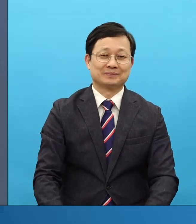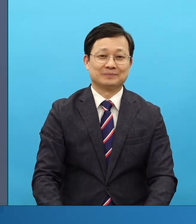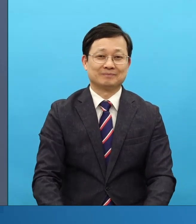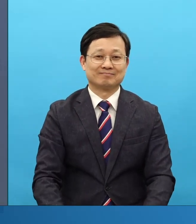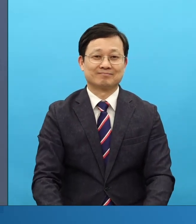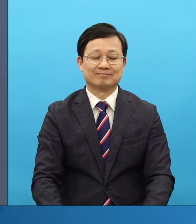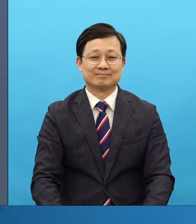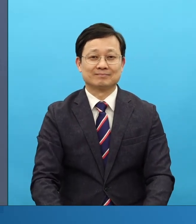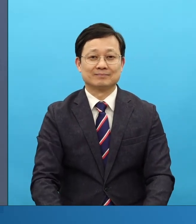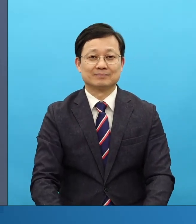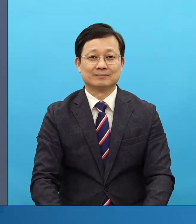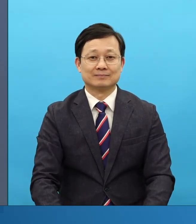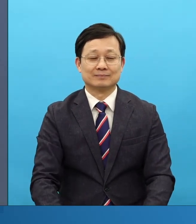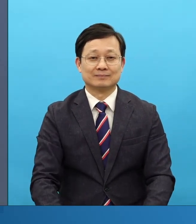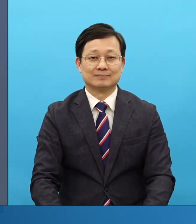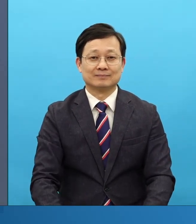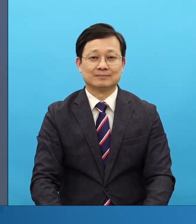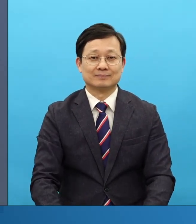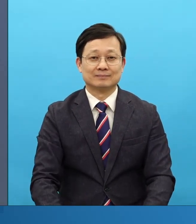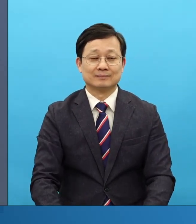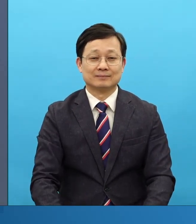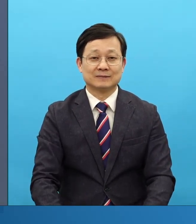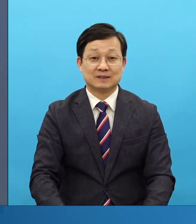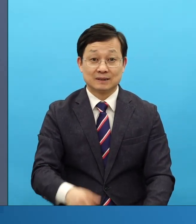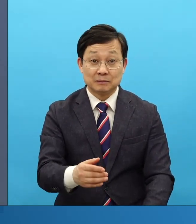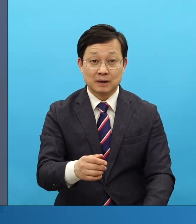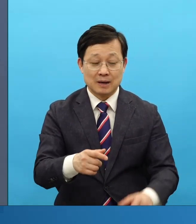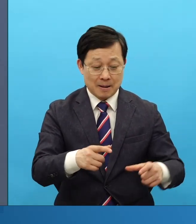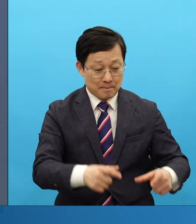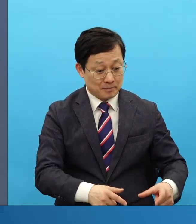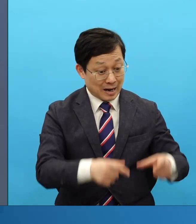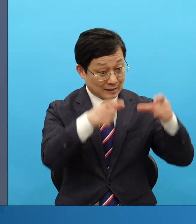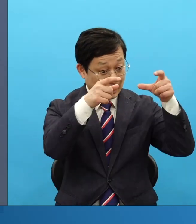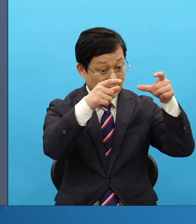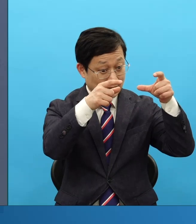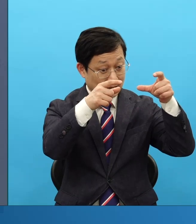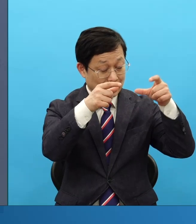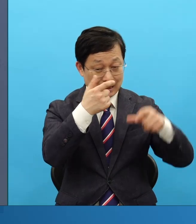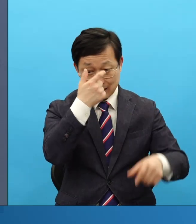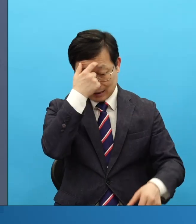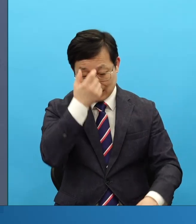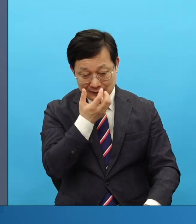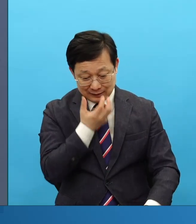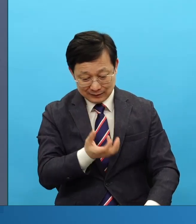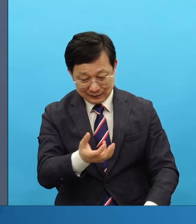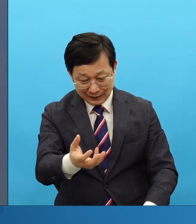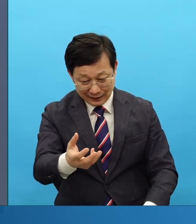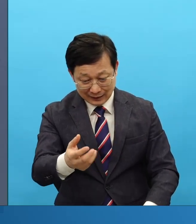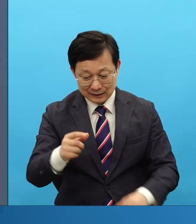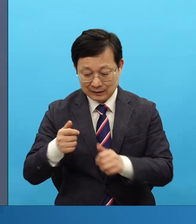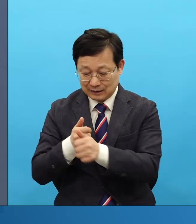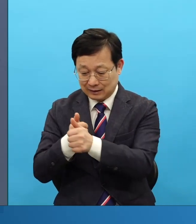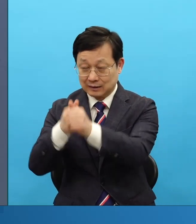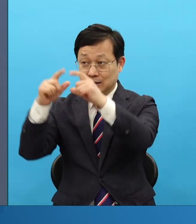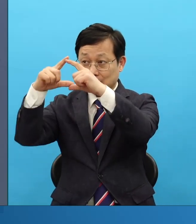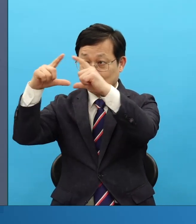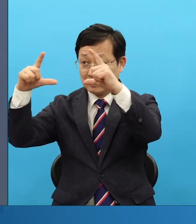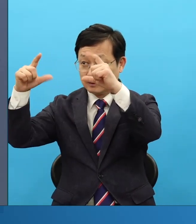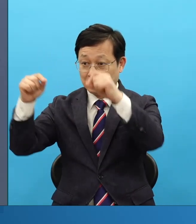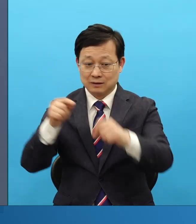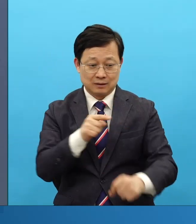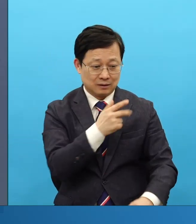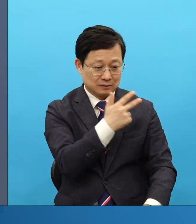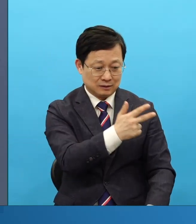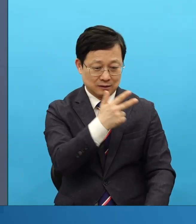from the authority of Satan. 쉽게 말하면 망대 여정 이정표는요 300%의 힘과 권세를 주는 거예요. Simply put, He gave us a